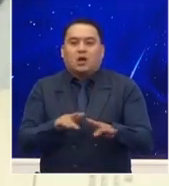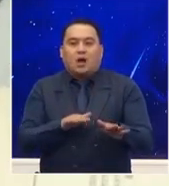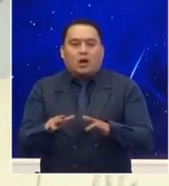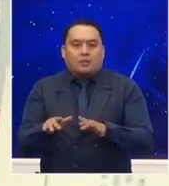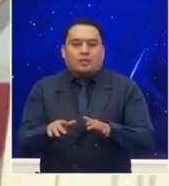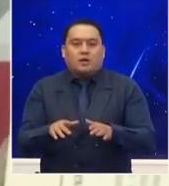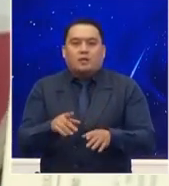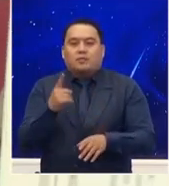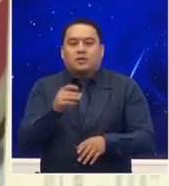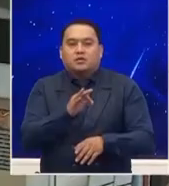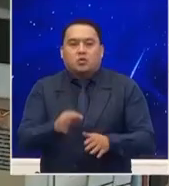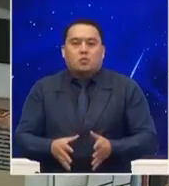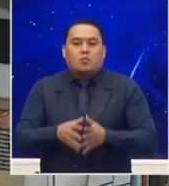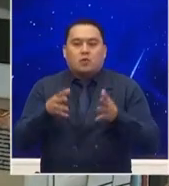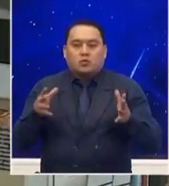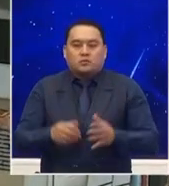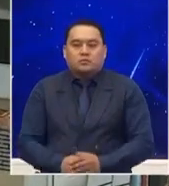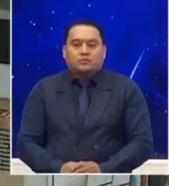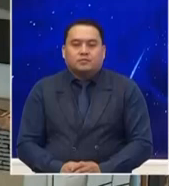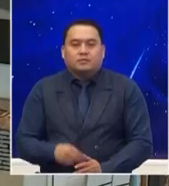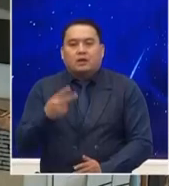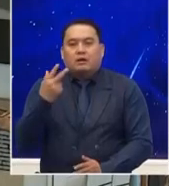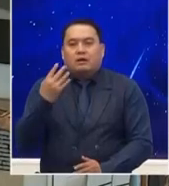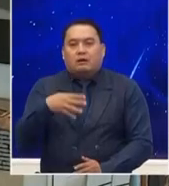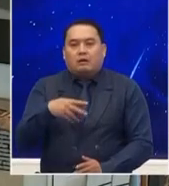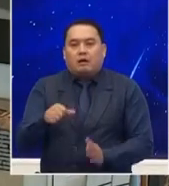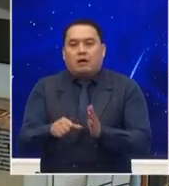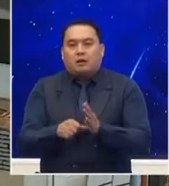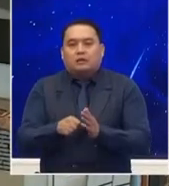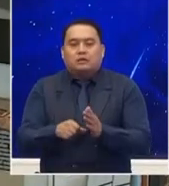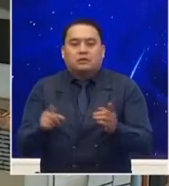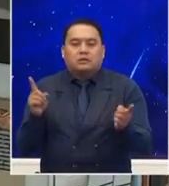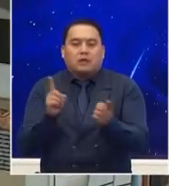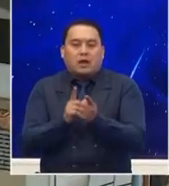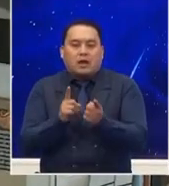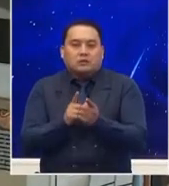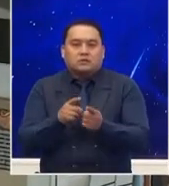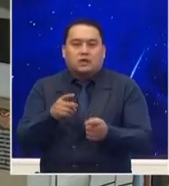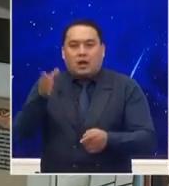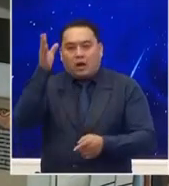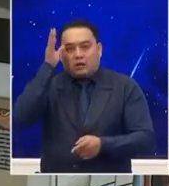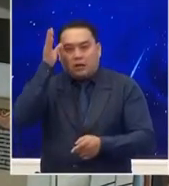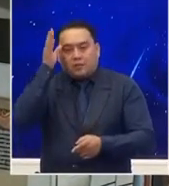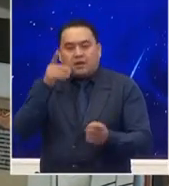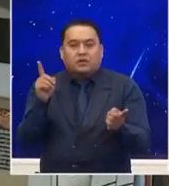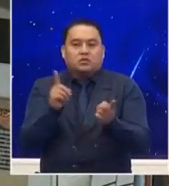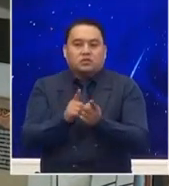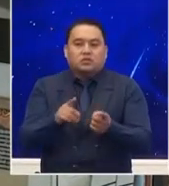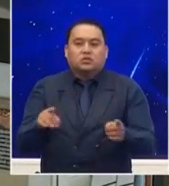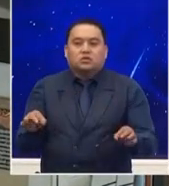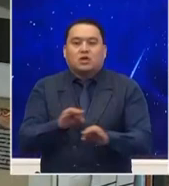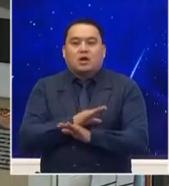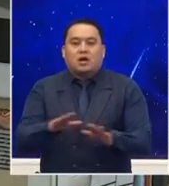саны да 1,5 есеге артқан. 46 кездесулер ақын жазушылармен, белгілі жаңағы айтыскер ақындармен, жаршы